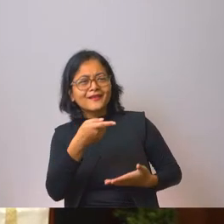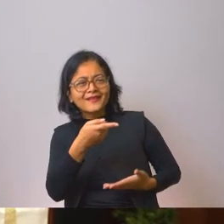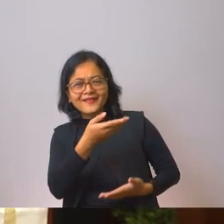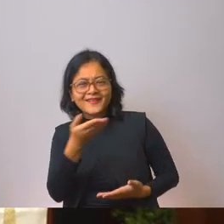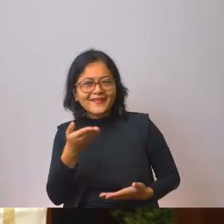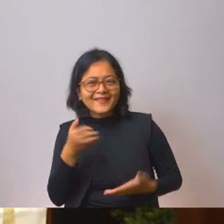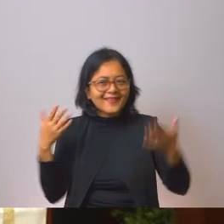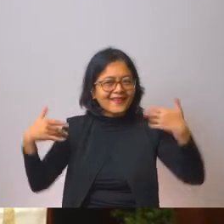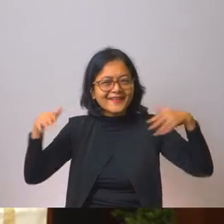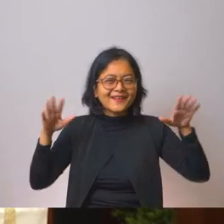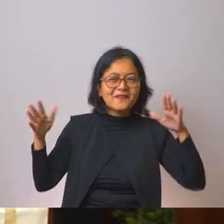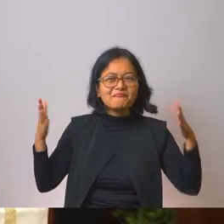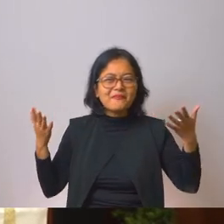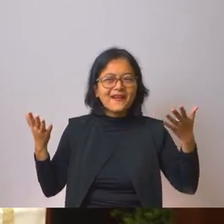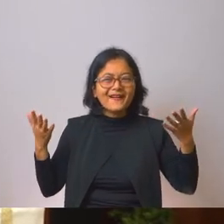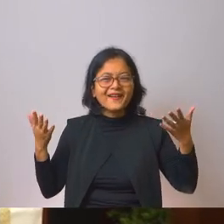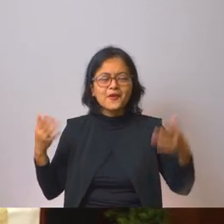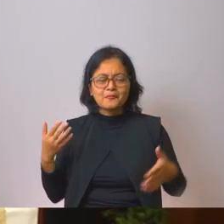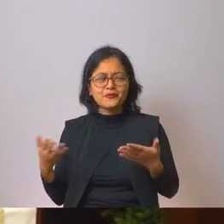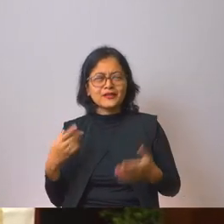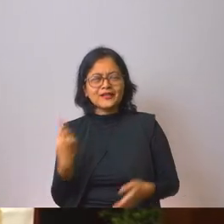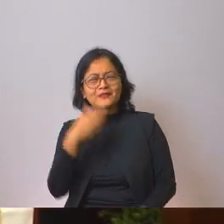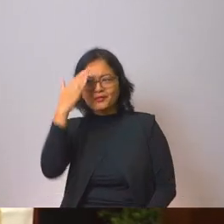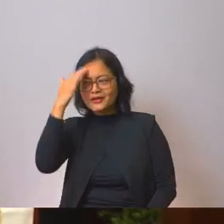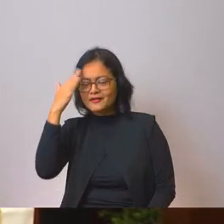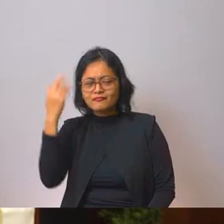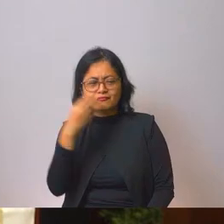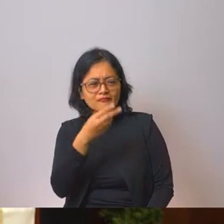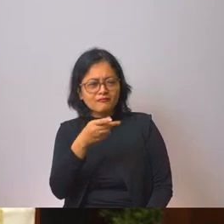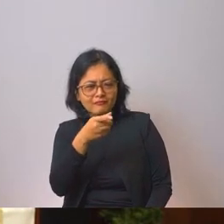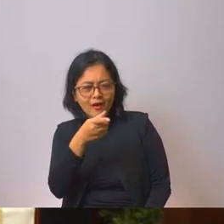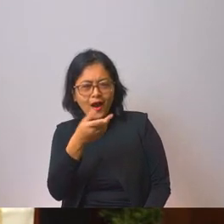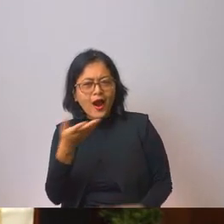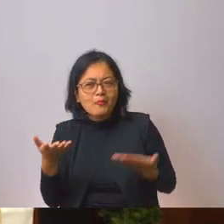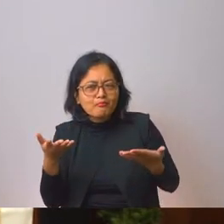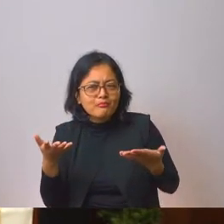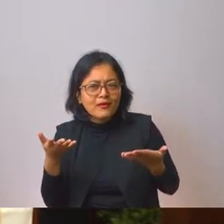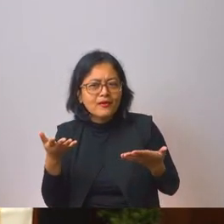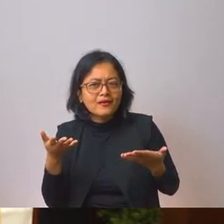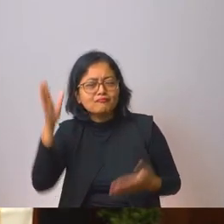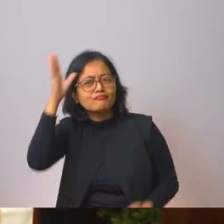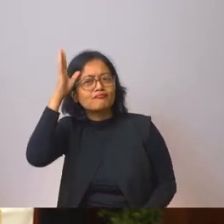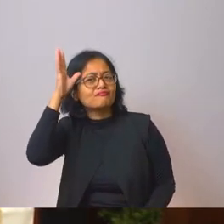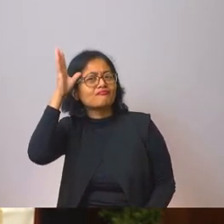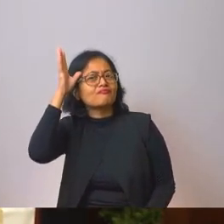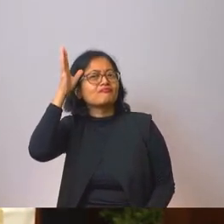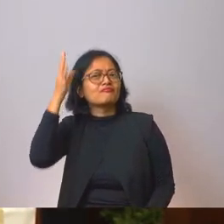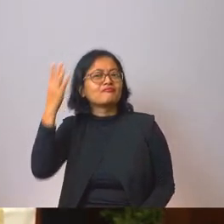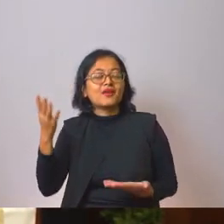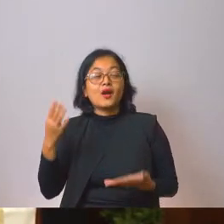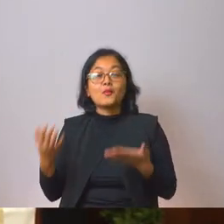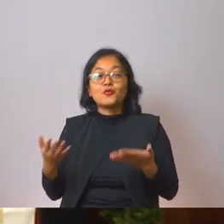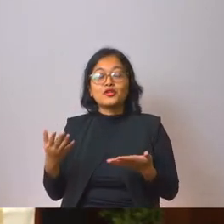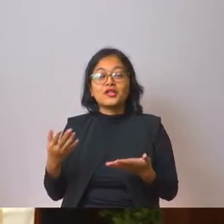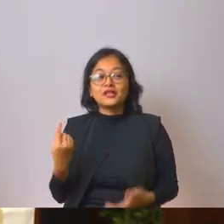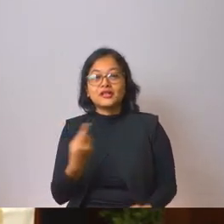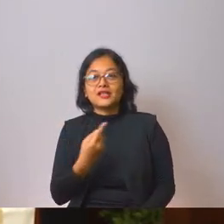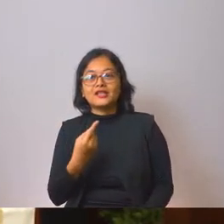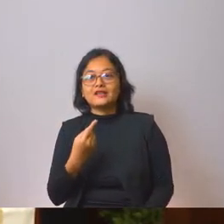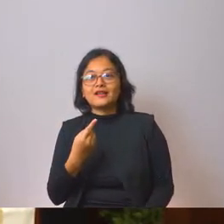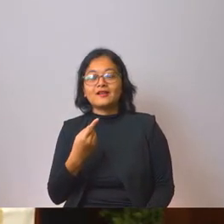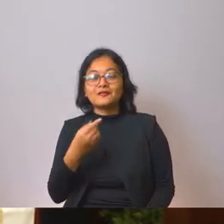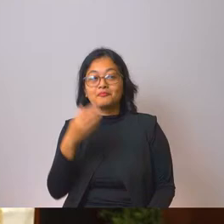Menurut orang dewasa kadang gak terasa jelas ya. Bisa saja di antara kita ada yang berkata di dalam hatinya, nari